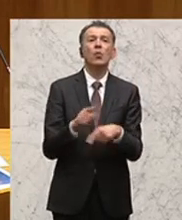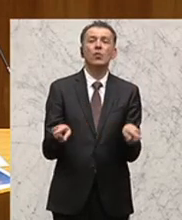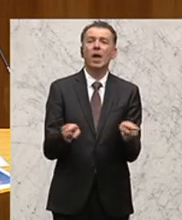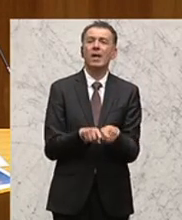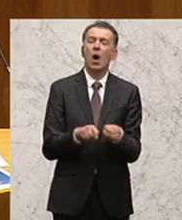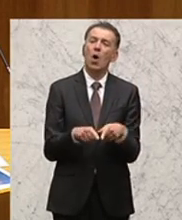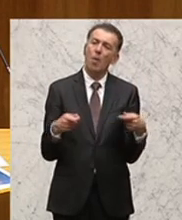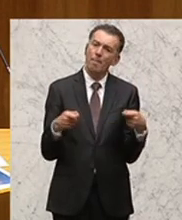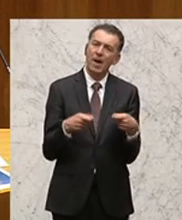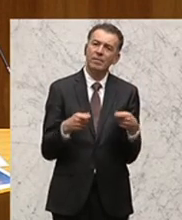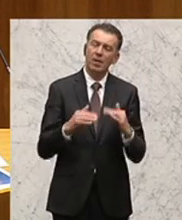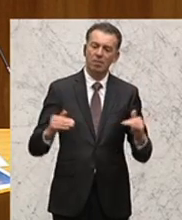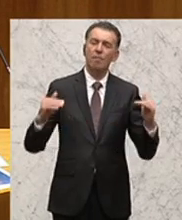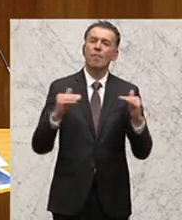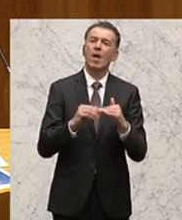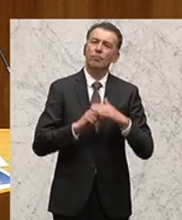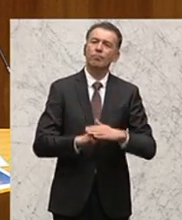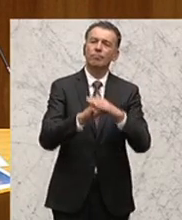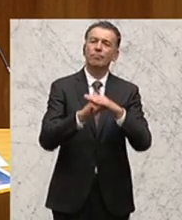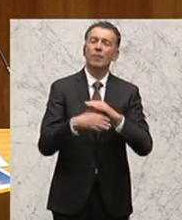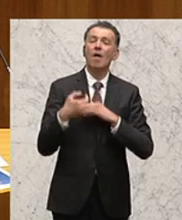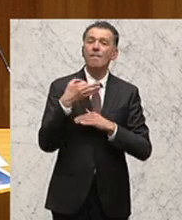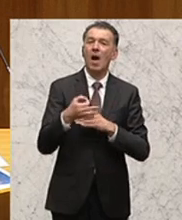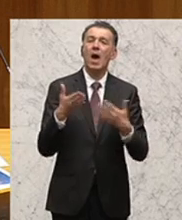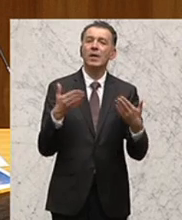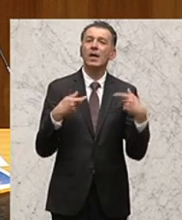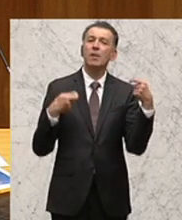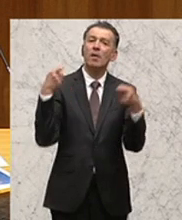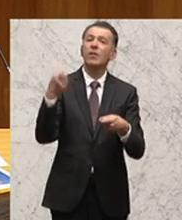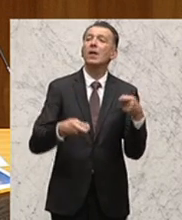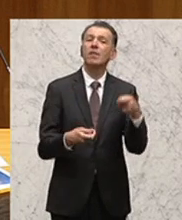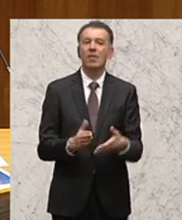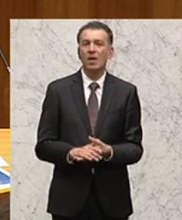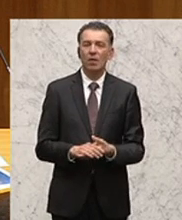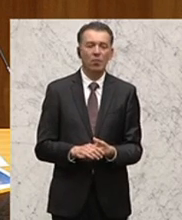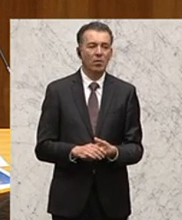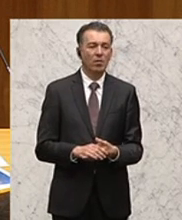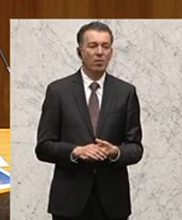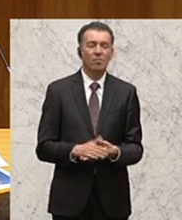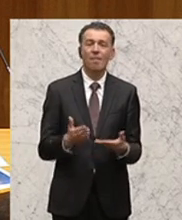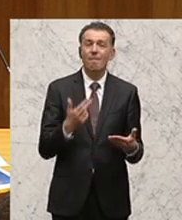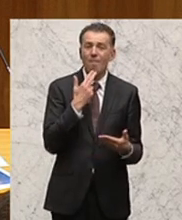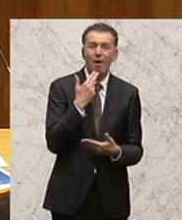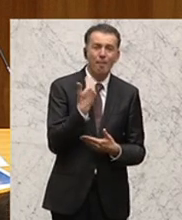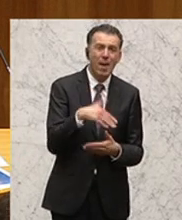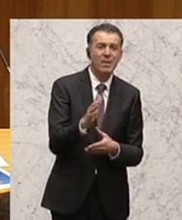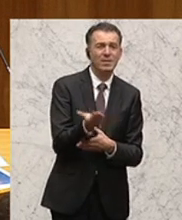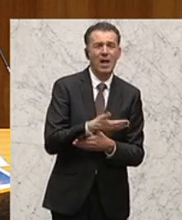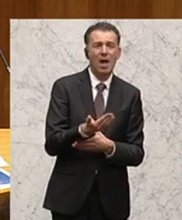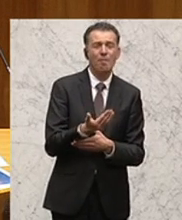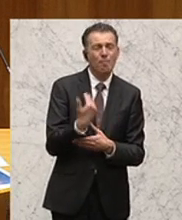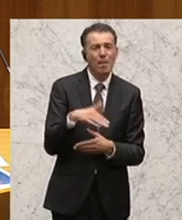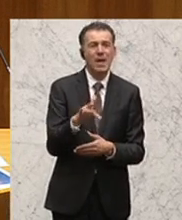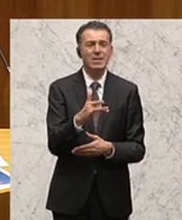einen angemessenen und fairen Beitrag in der Frage der Klimafinanzierung leistet, wo es darum geht, die ärmsten der Armen und die am meisten vom